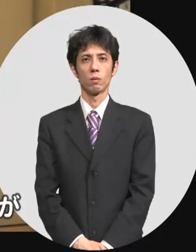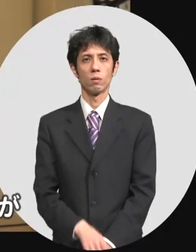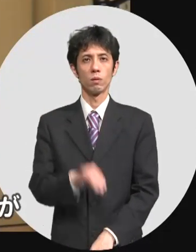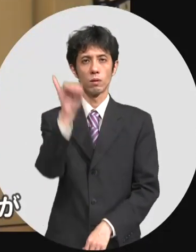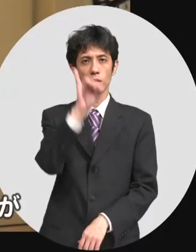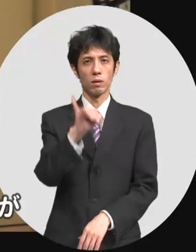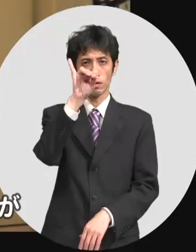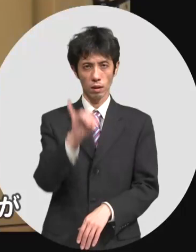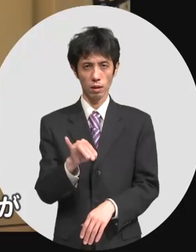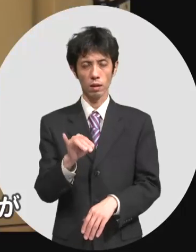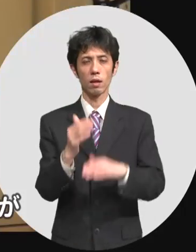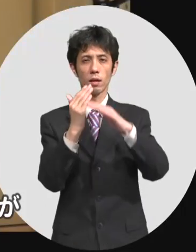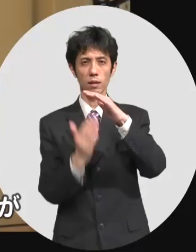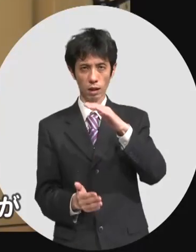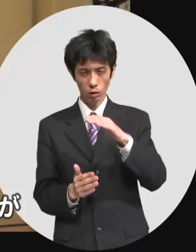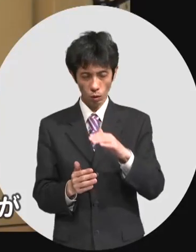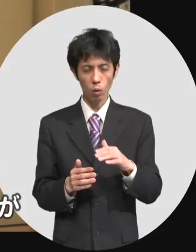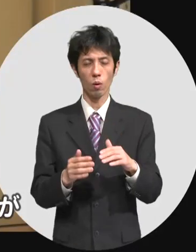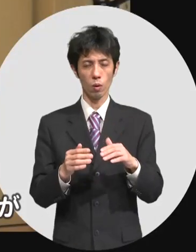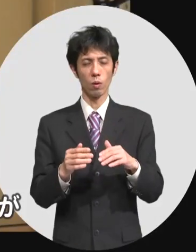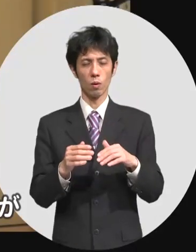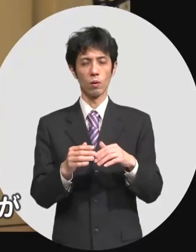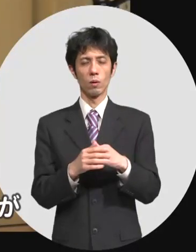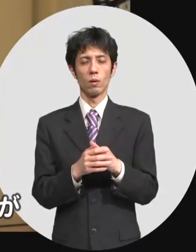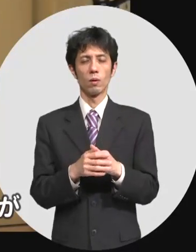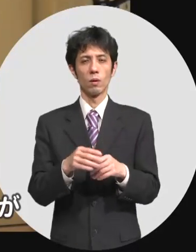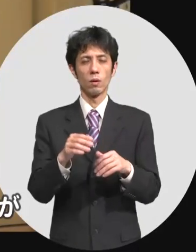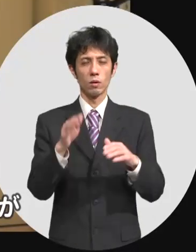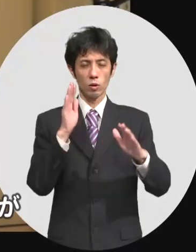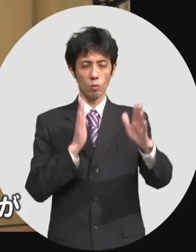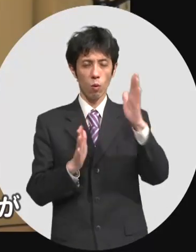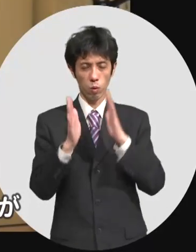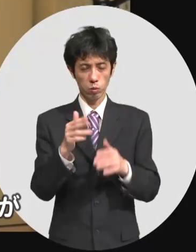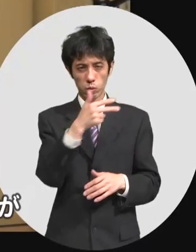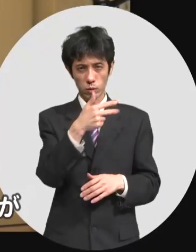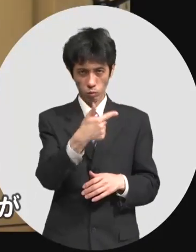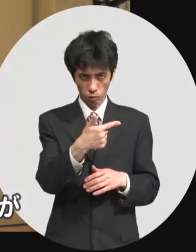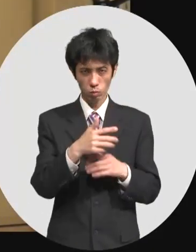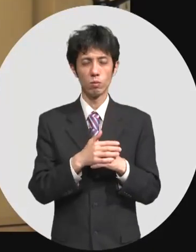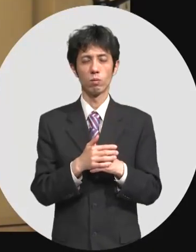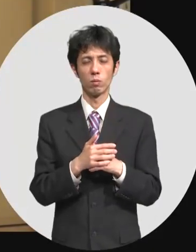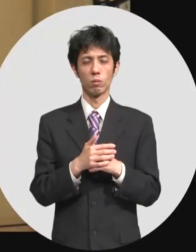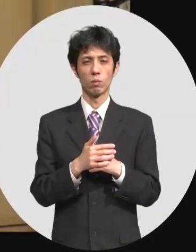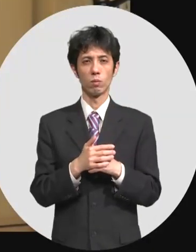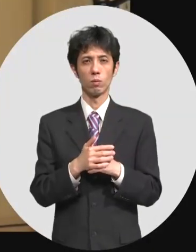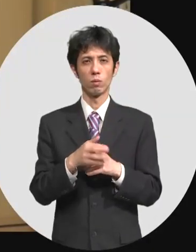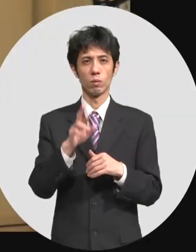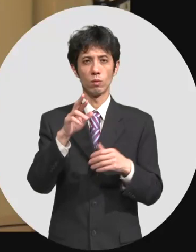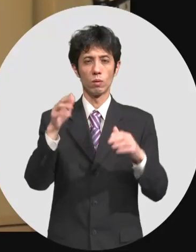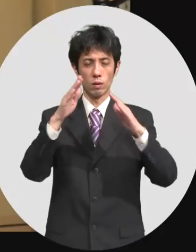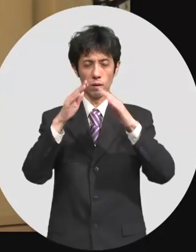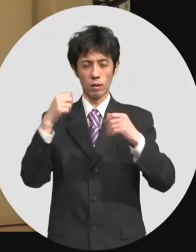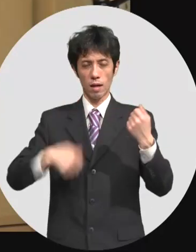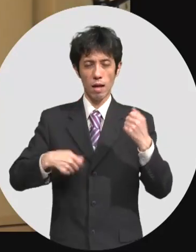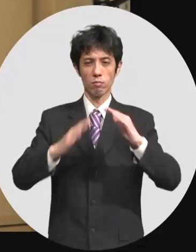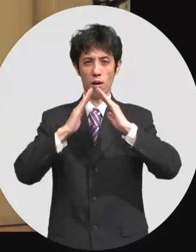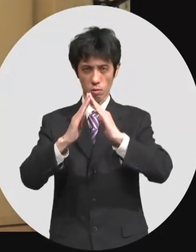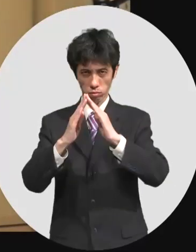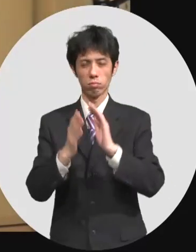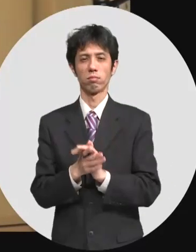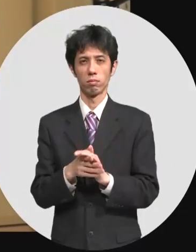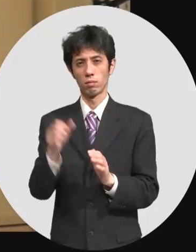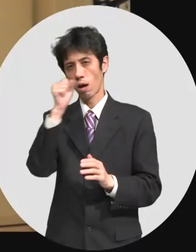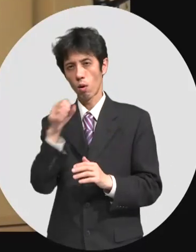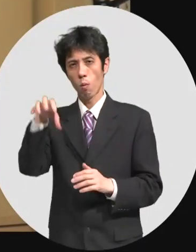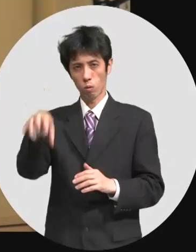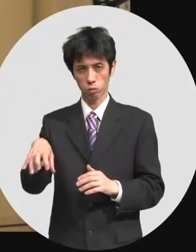平米以下の運動施設、遊戯施設、遊興施設ですが、スポーツジム、ライブハウス、